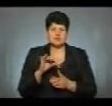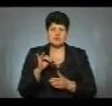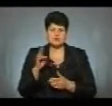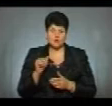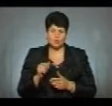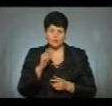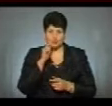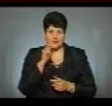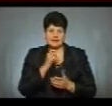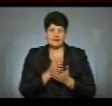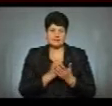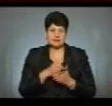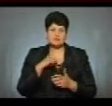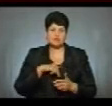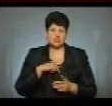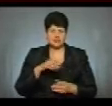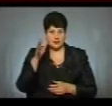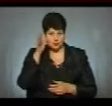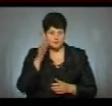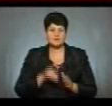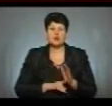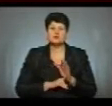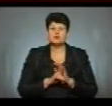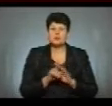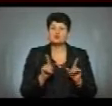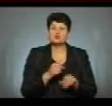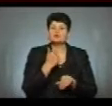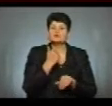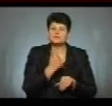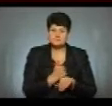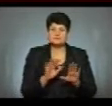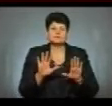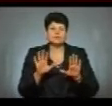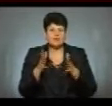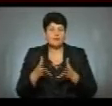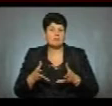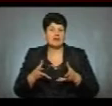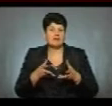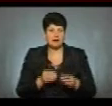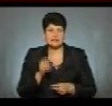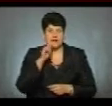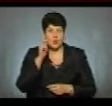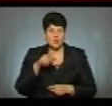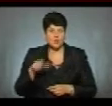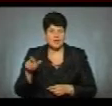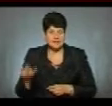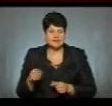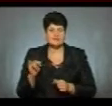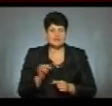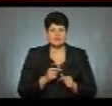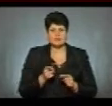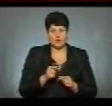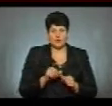кандидат психологічних наук. Тож, розпочнемо. Що основне, які основні події впливали на українців, тернополян, зокрема,